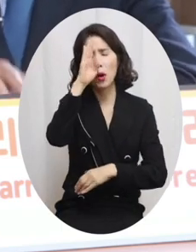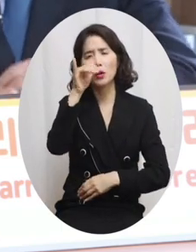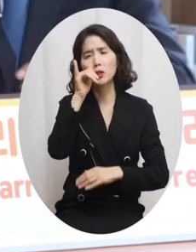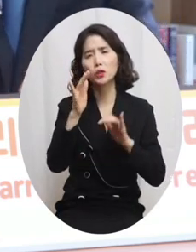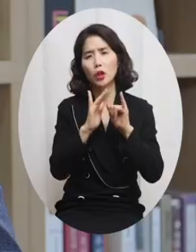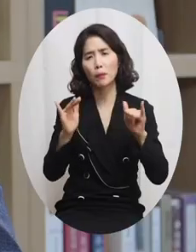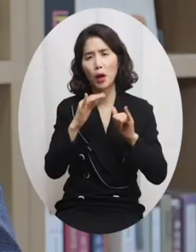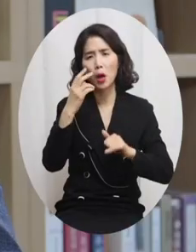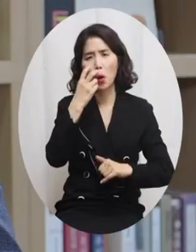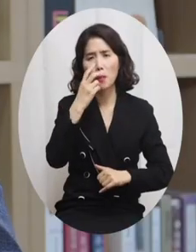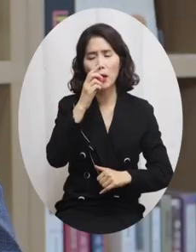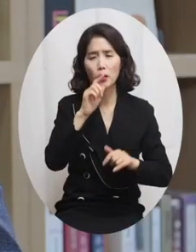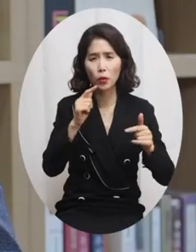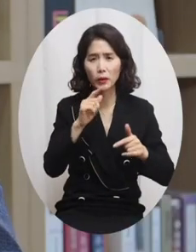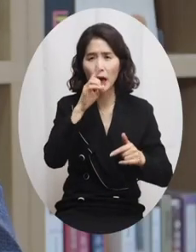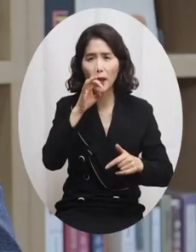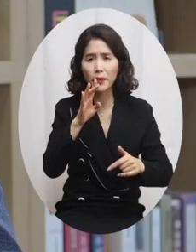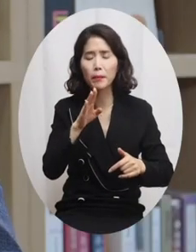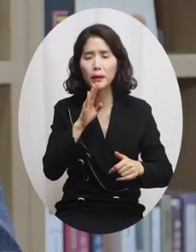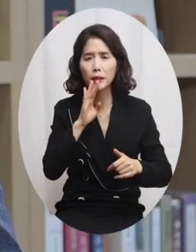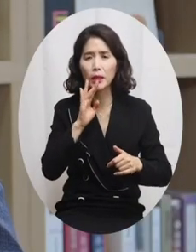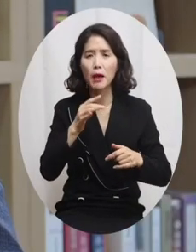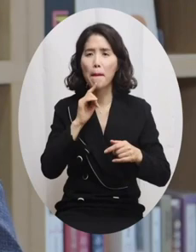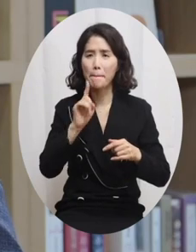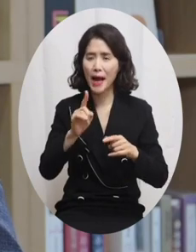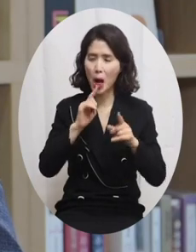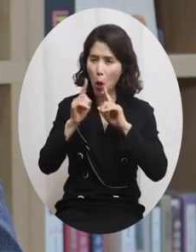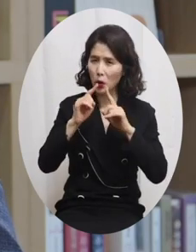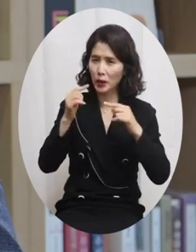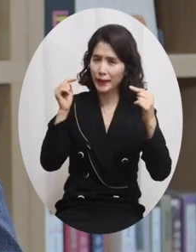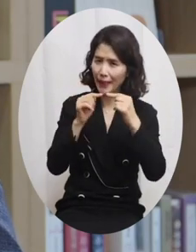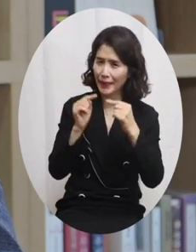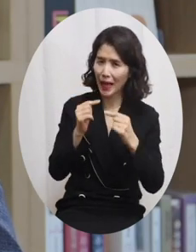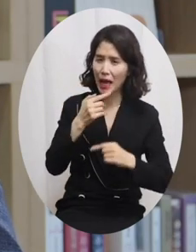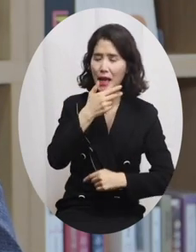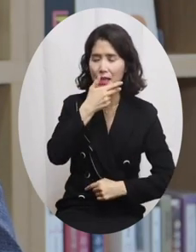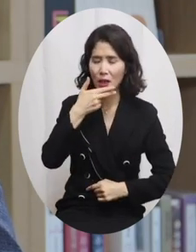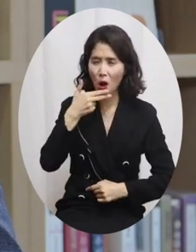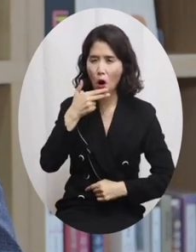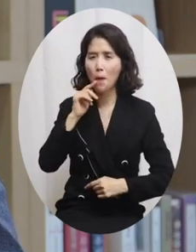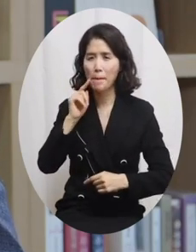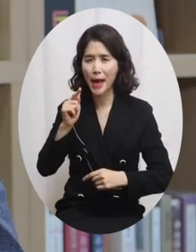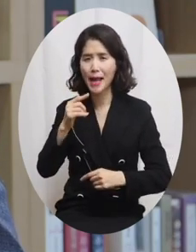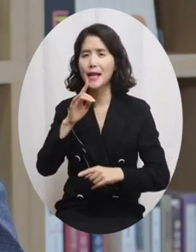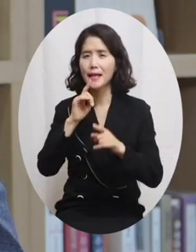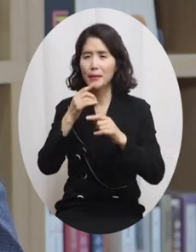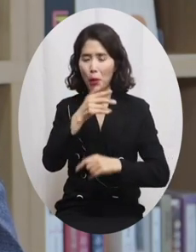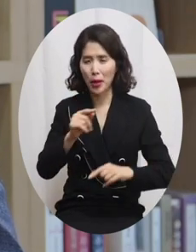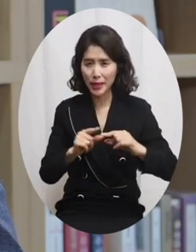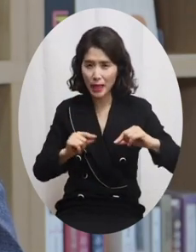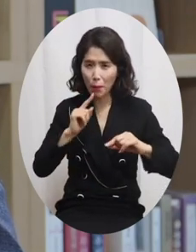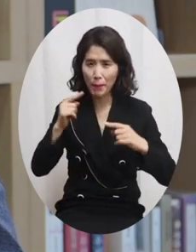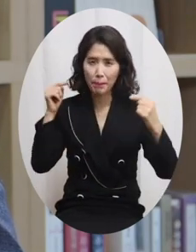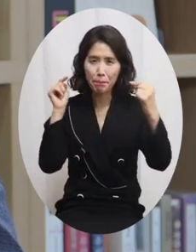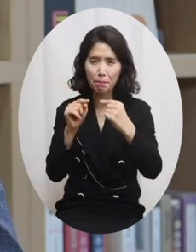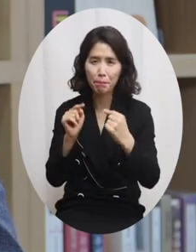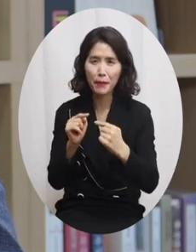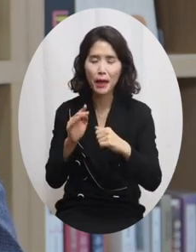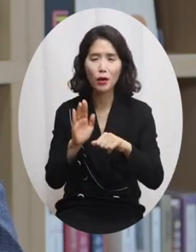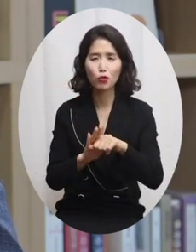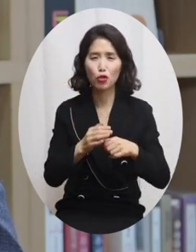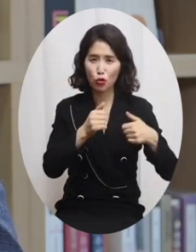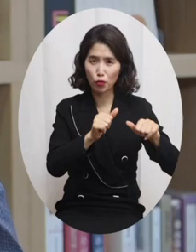그런 것들을 결국은 다국적 언어로 다국적 의료 서비스를 해주는 겁니다. 그리고 영주권을 갖고 있는